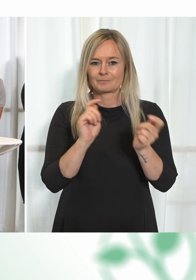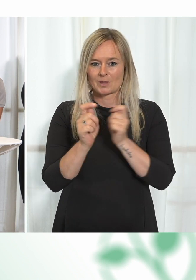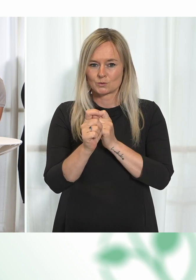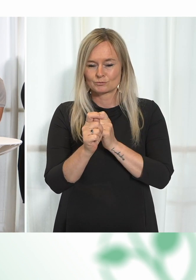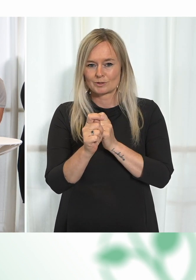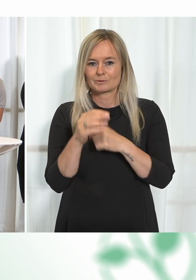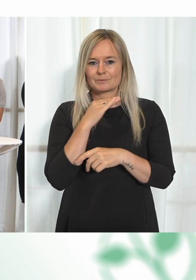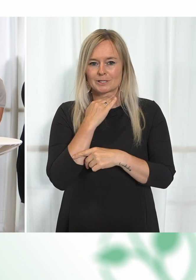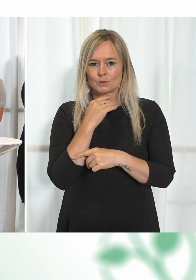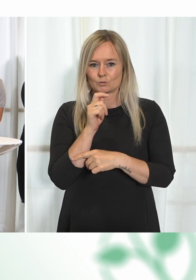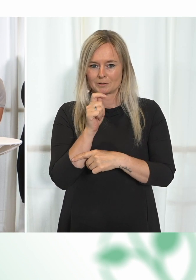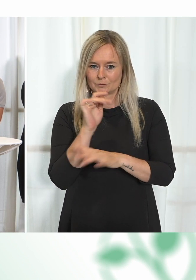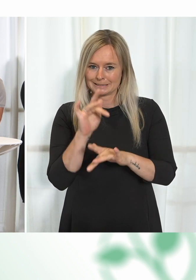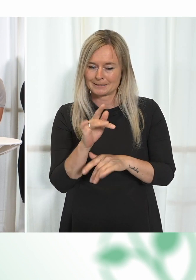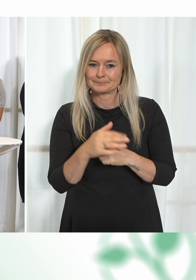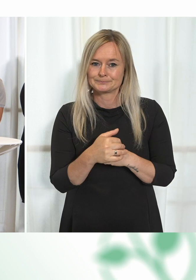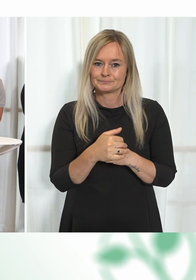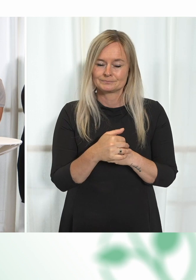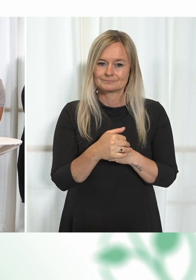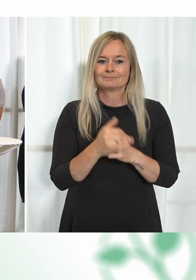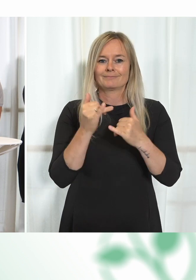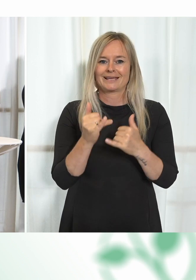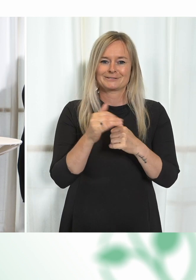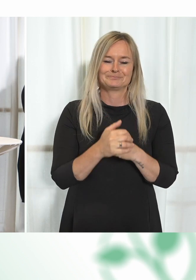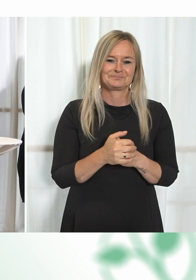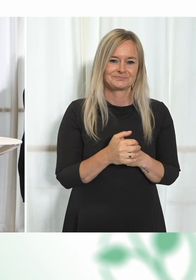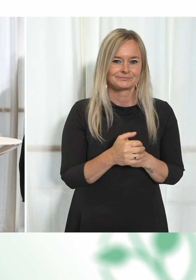da. Genau. Test? Ja.